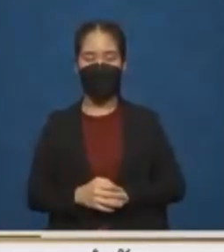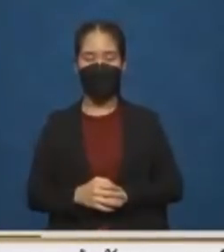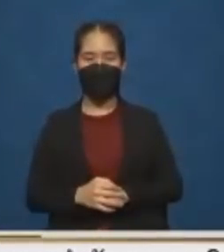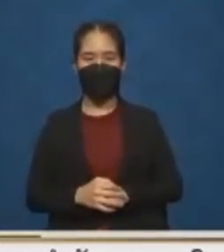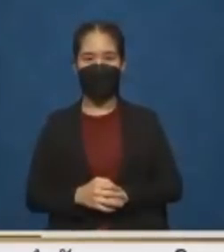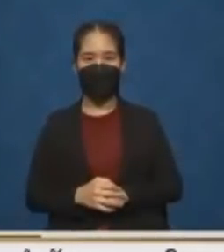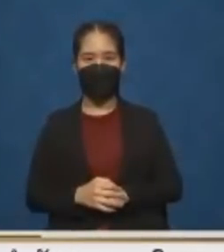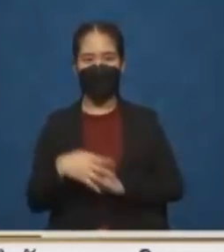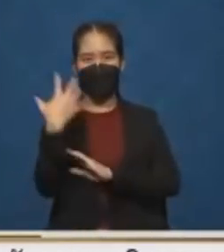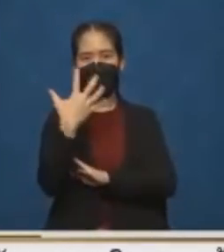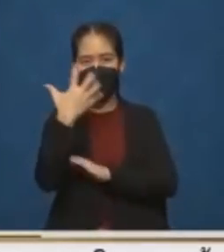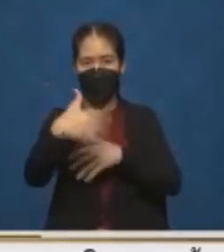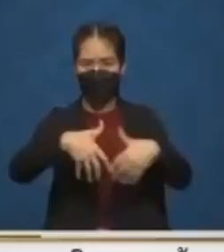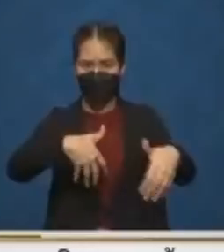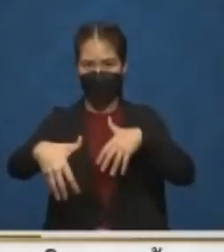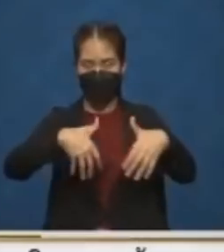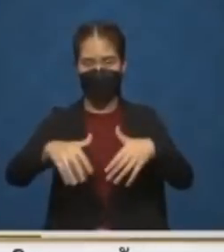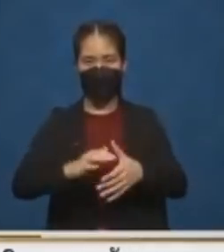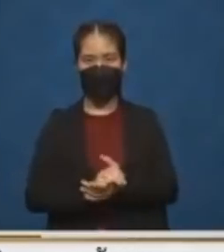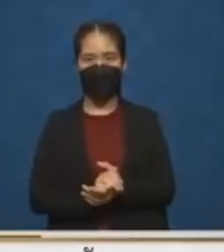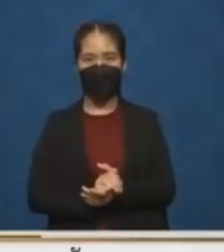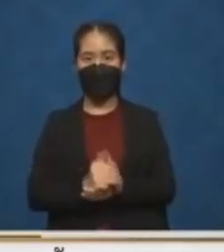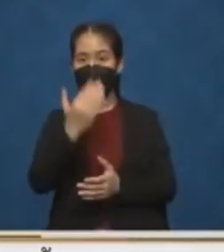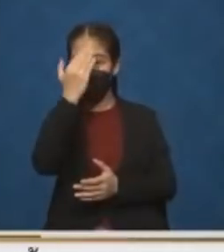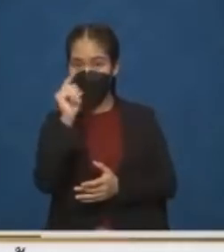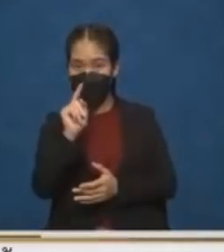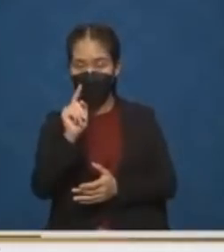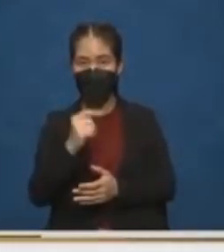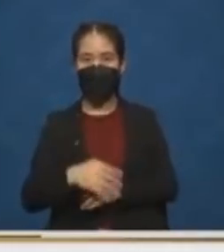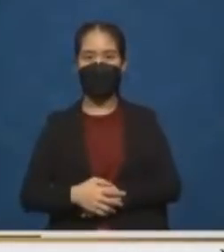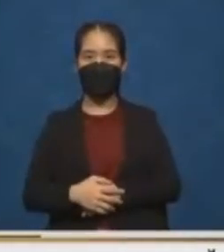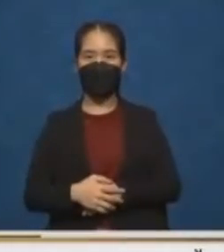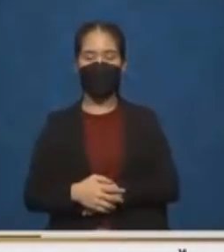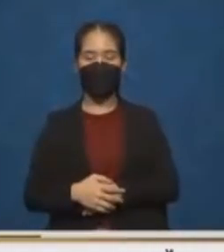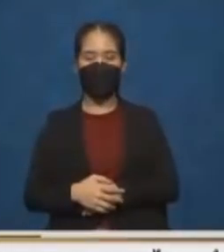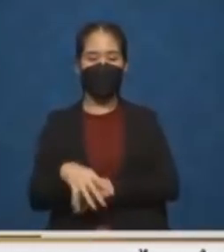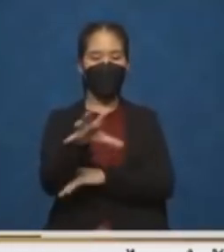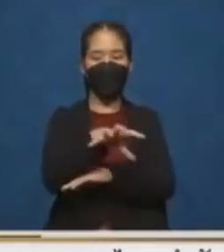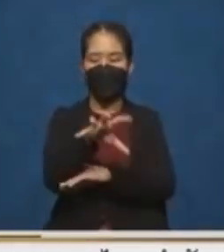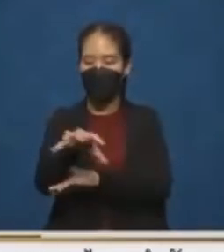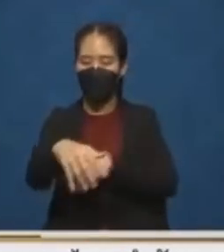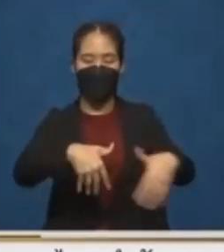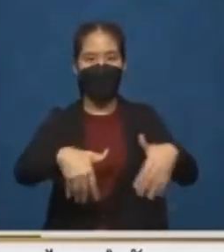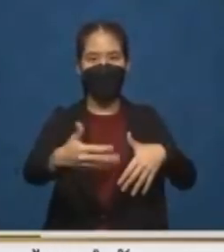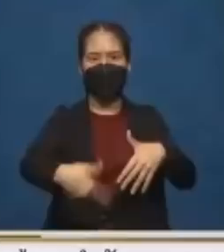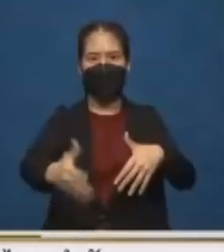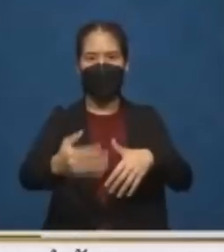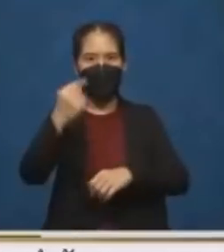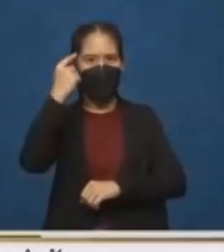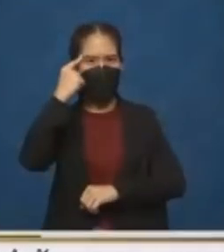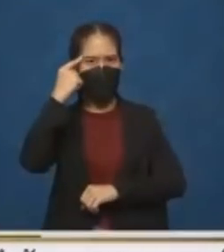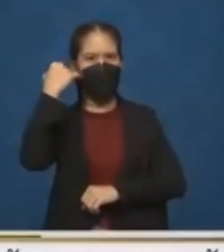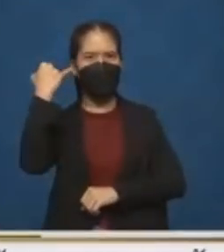ท่านหลอกรประชาชนท่านทำให้ประชาชนเข้าใจผิดว่าการจัดซือวัคซีนชิโนวัค